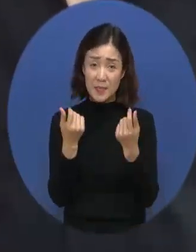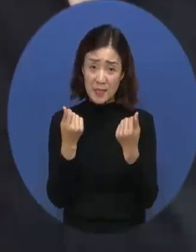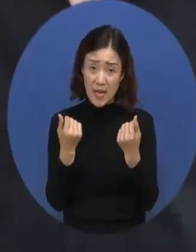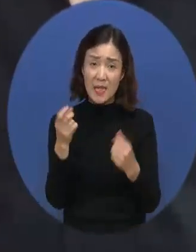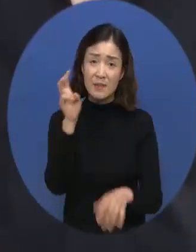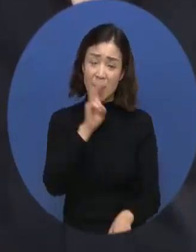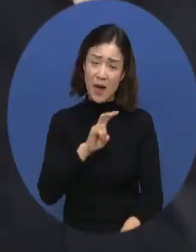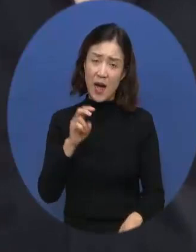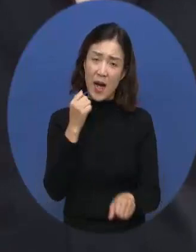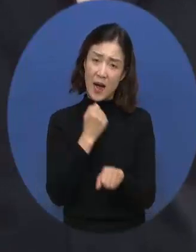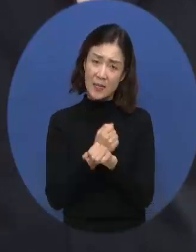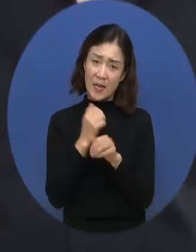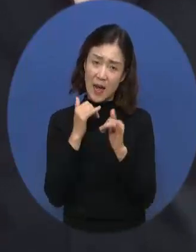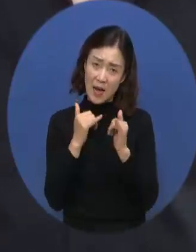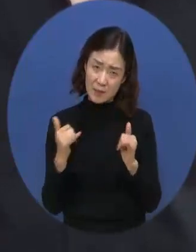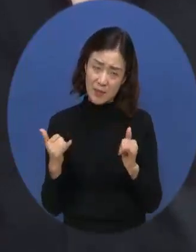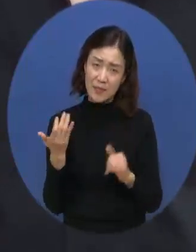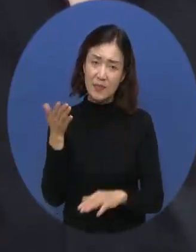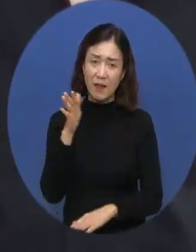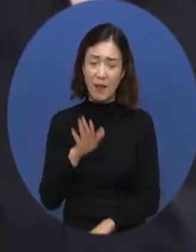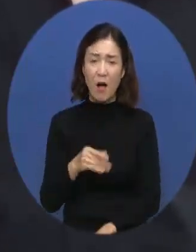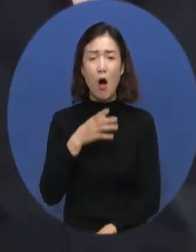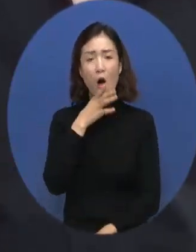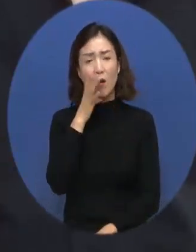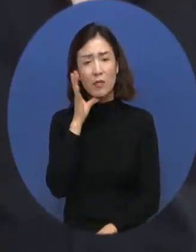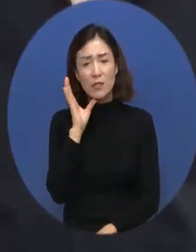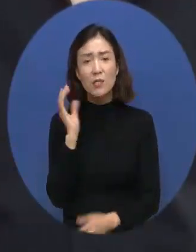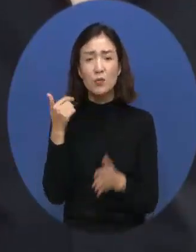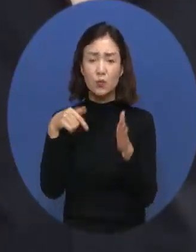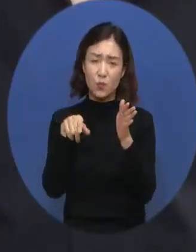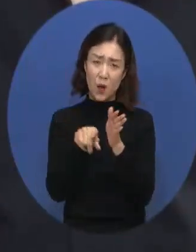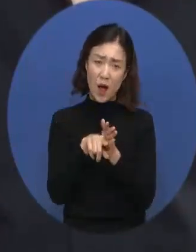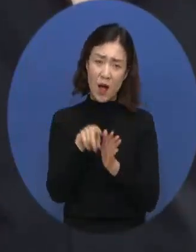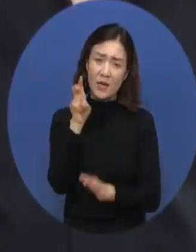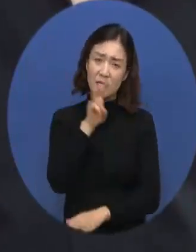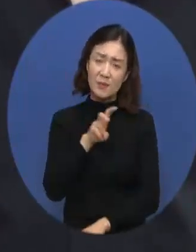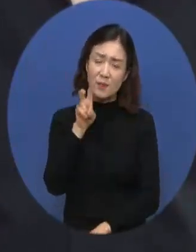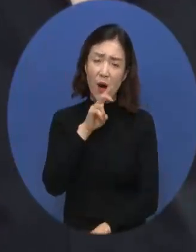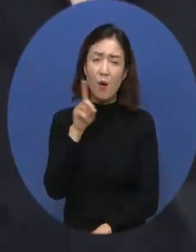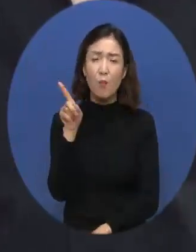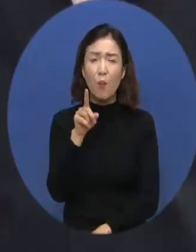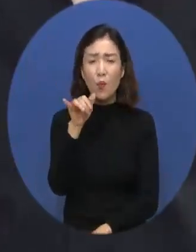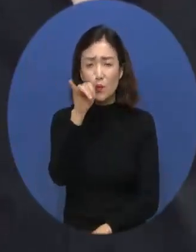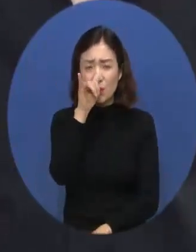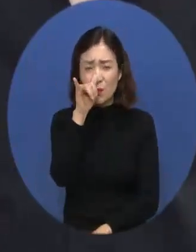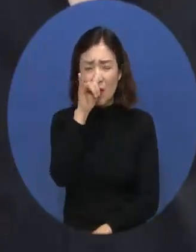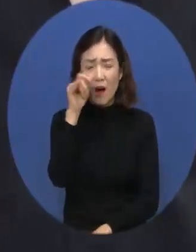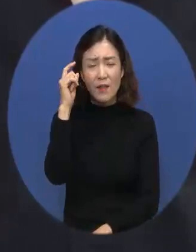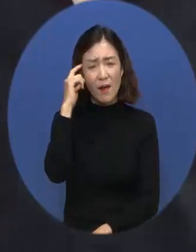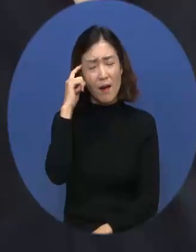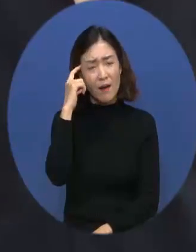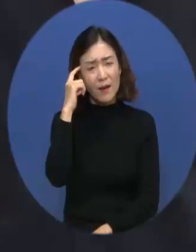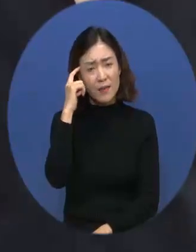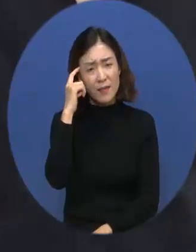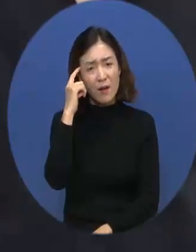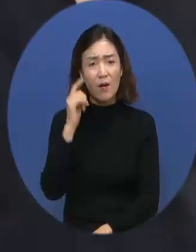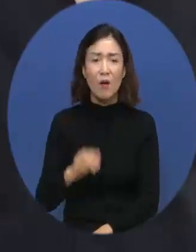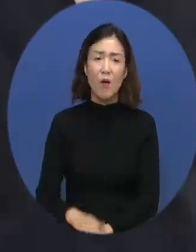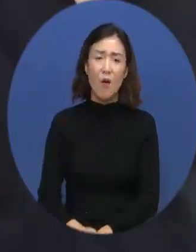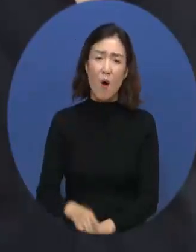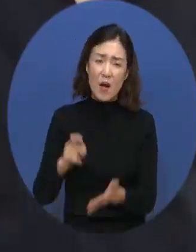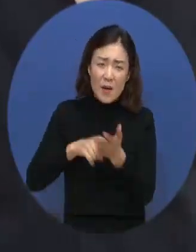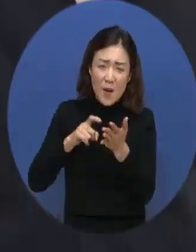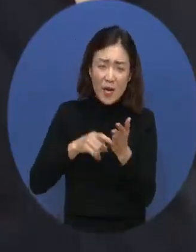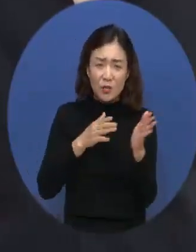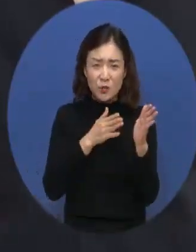아티스트인데 이제 그런 경로, 이제 노인분들, 어르신들을 위한 음악이 뭐가 있을까 생각을 해서 급하게